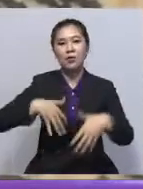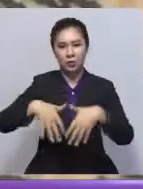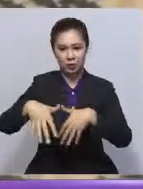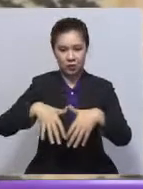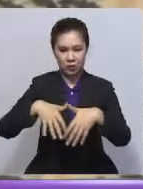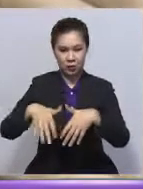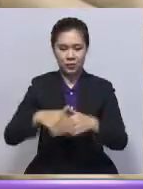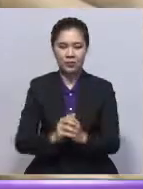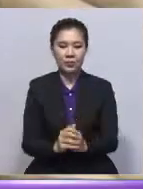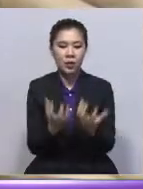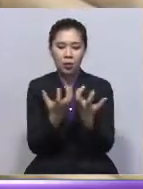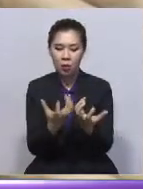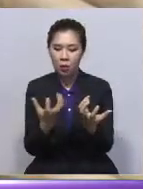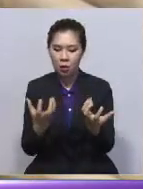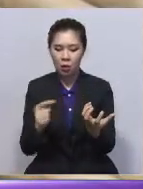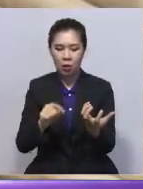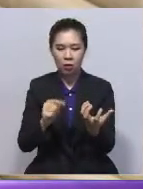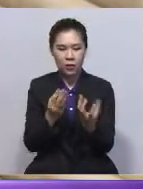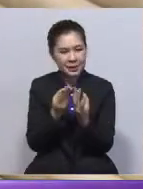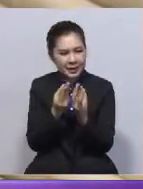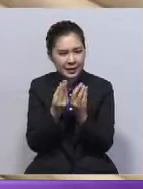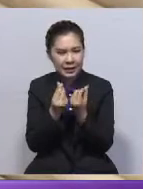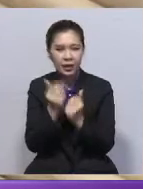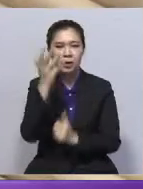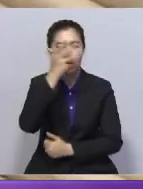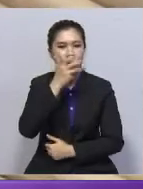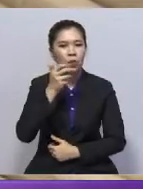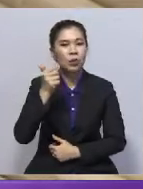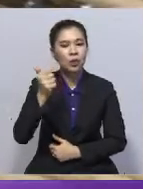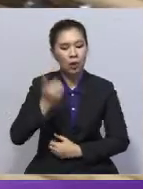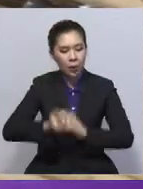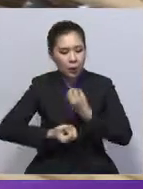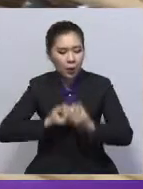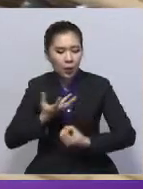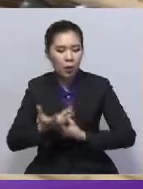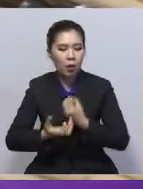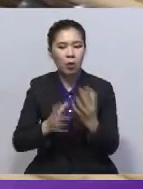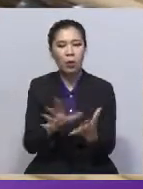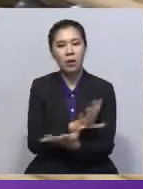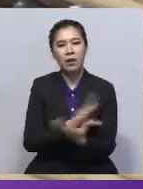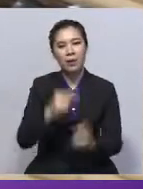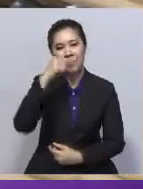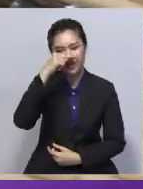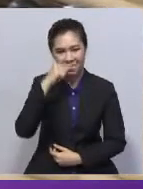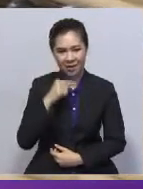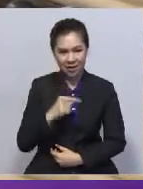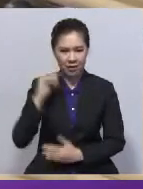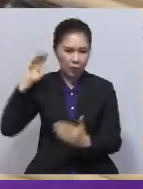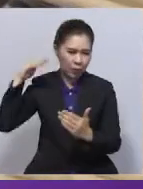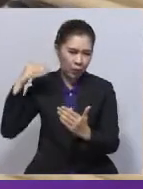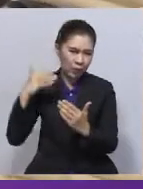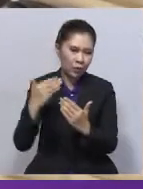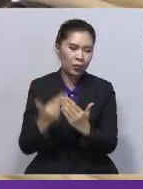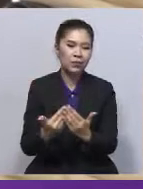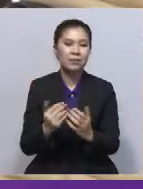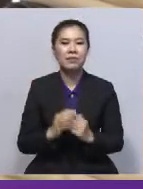ที่สร้างสรรค์ในปัจจุบันล้วนละเอียดงดงามถ่ายทอดเป็นมรดกถิ่นไทยให้คงเอกลักษณ์สืบต่อไปจากรุ่น